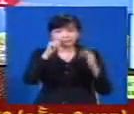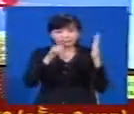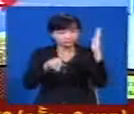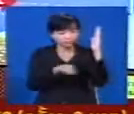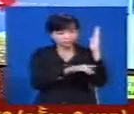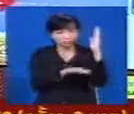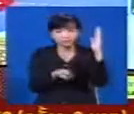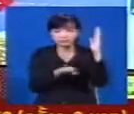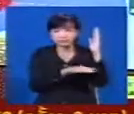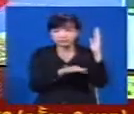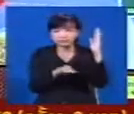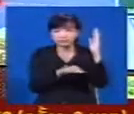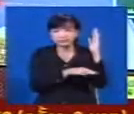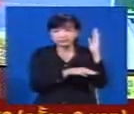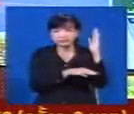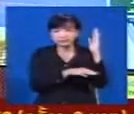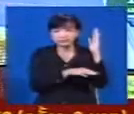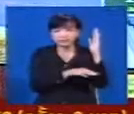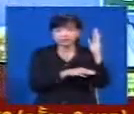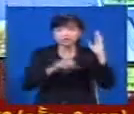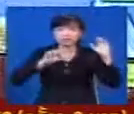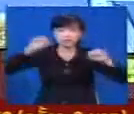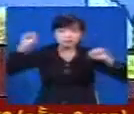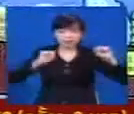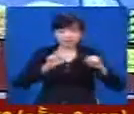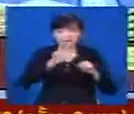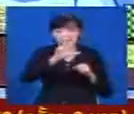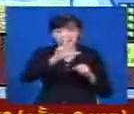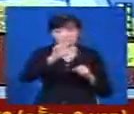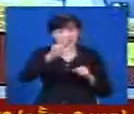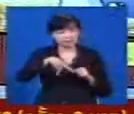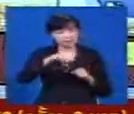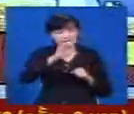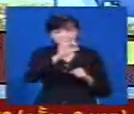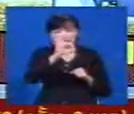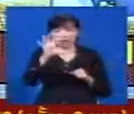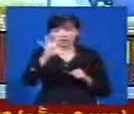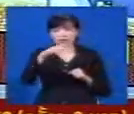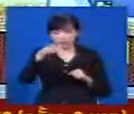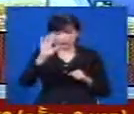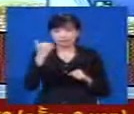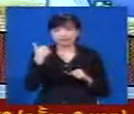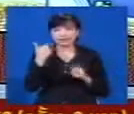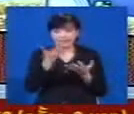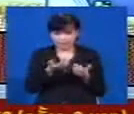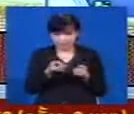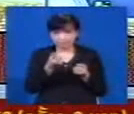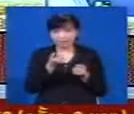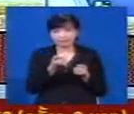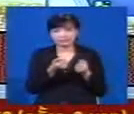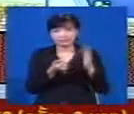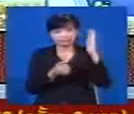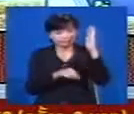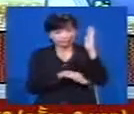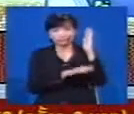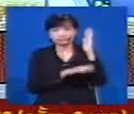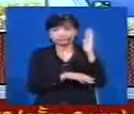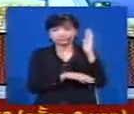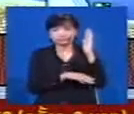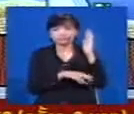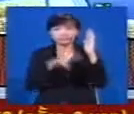ลิ่งเนี่ยเท่าไหร่ที่นครสวรรค์รับได้ 3,590 ลูกบาศก์เมตรต่อวินาทีนะครับและตับตลิ่งอยู่ที่26เมตร